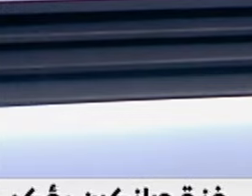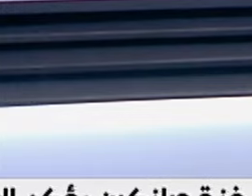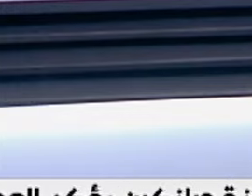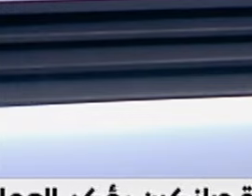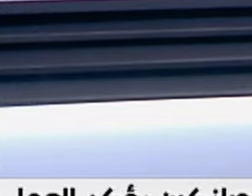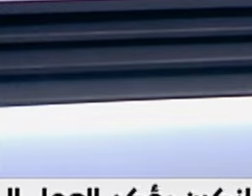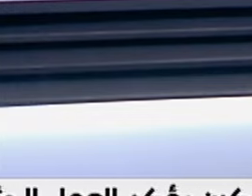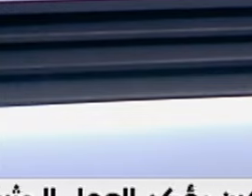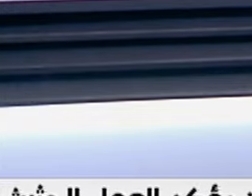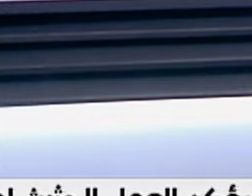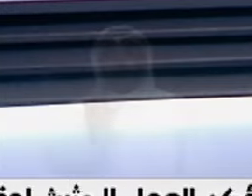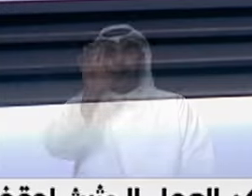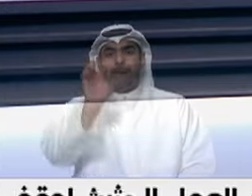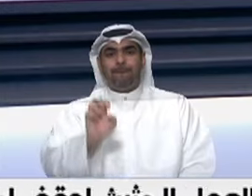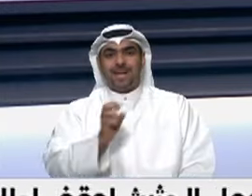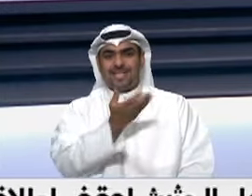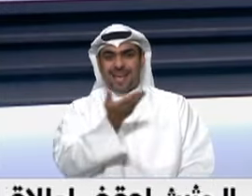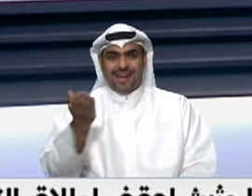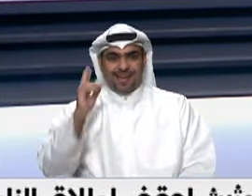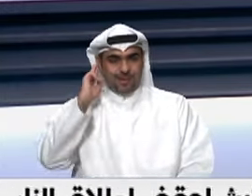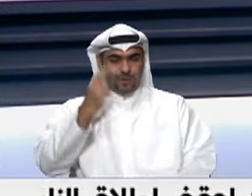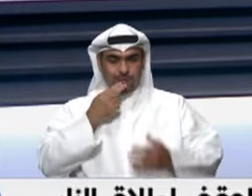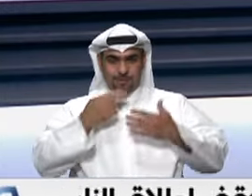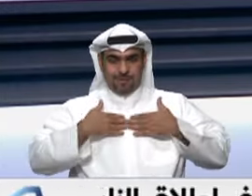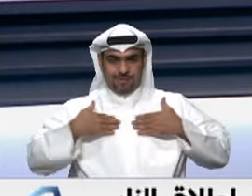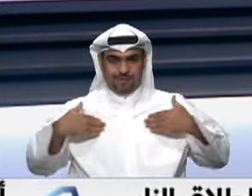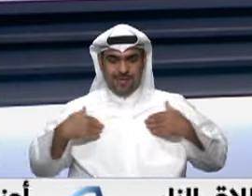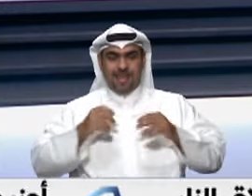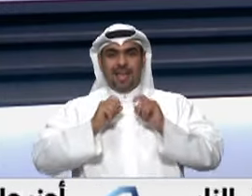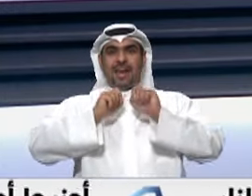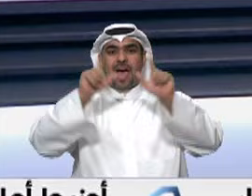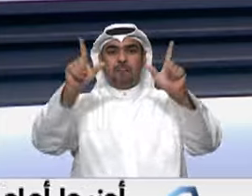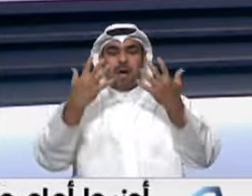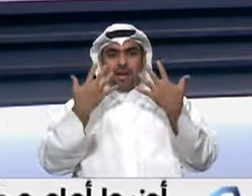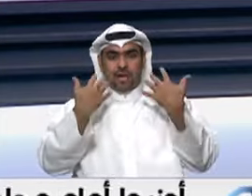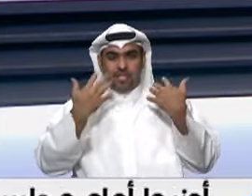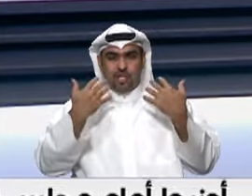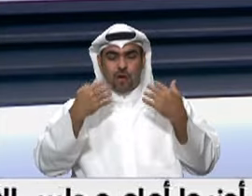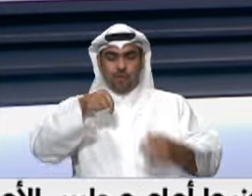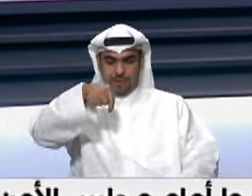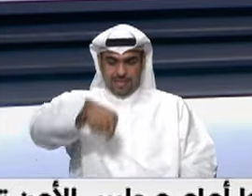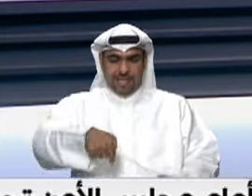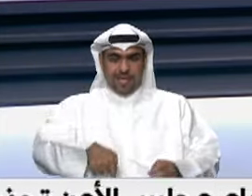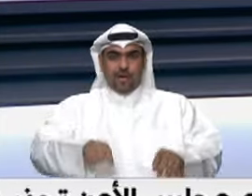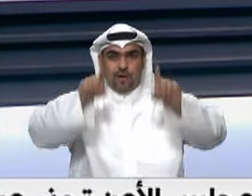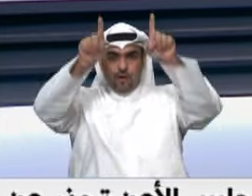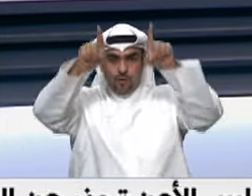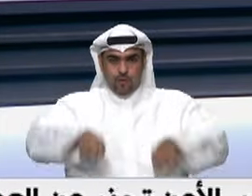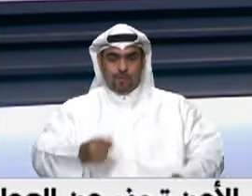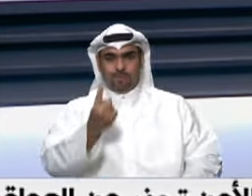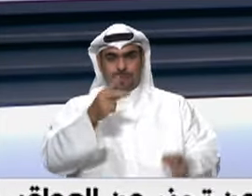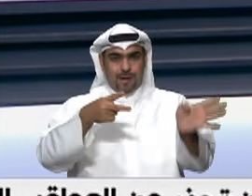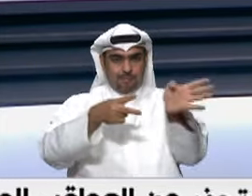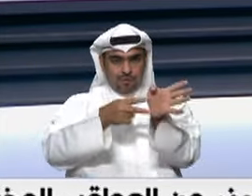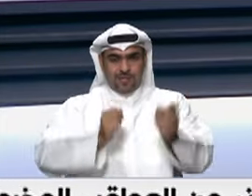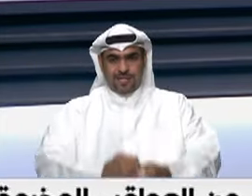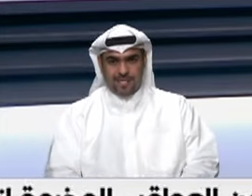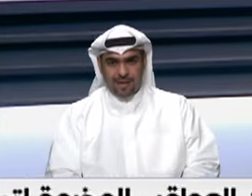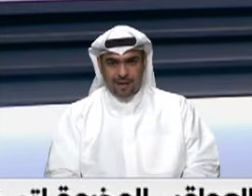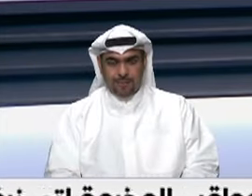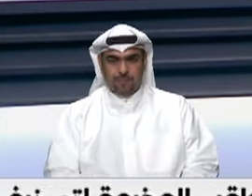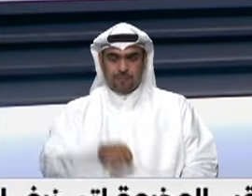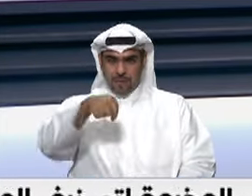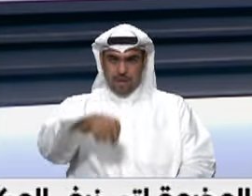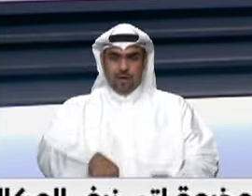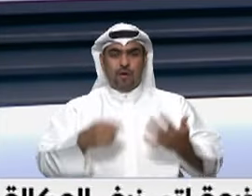مساء الخير مشاهدينا، وحياكم الله بالنشرة الجوية وحالة الطقس. خلال 24 ساعة القادمة أجواء حارة وجافة ورياح شمالية غربية خفيفة